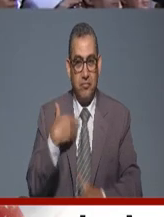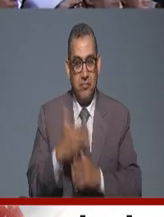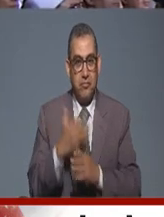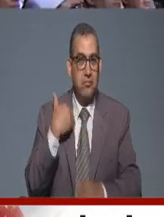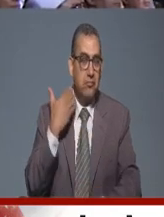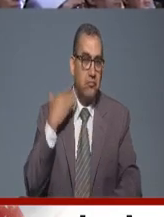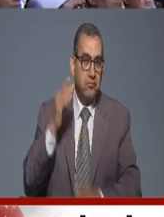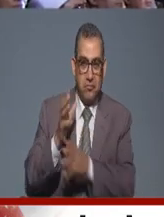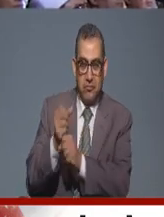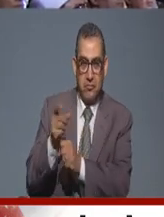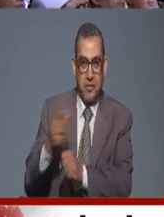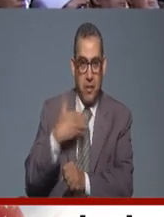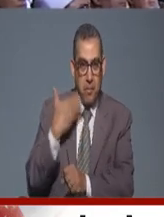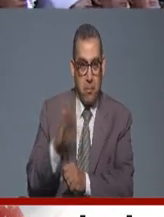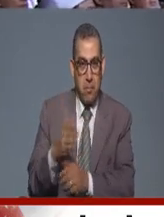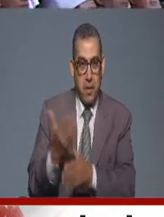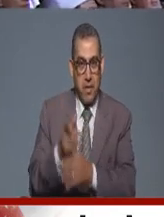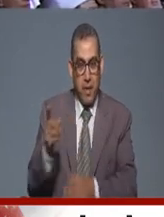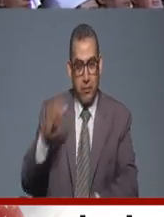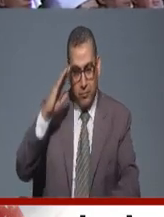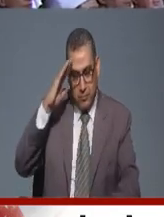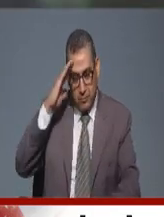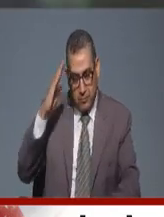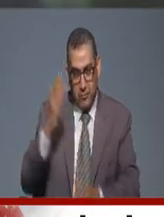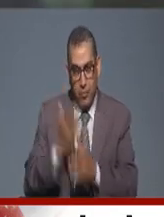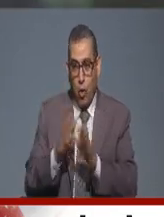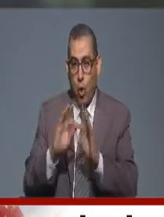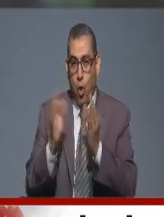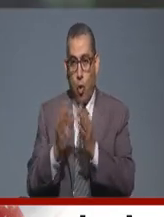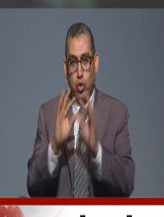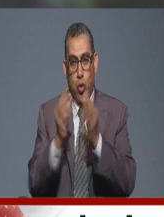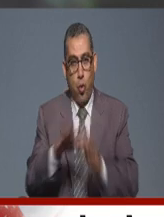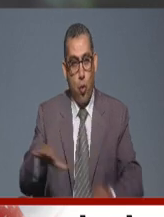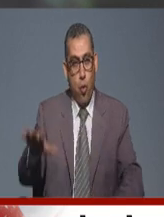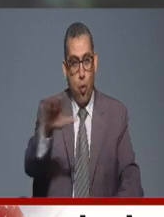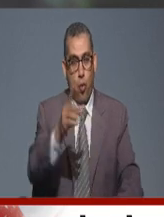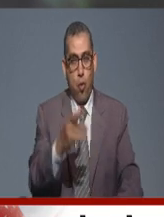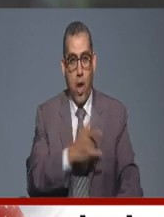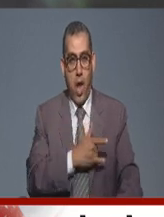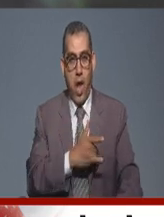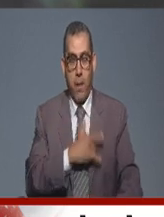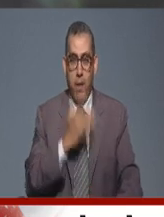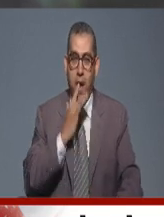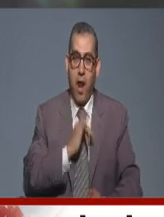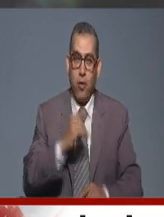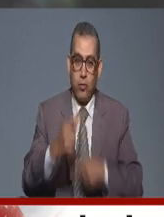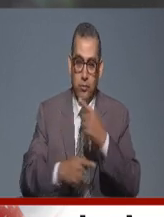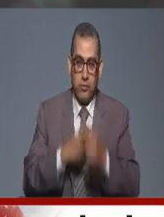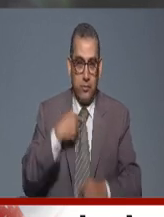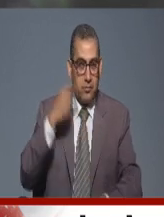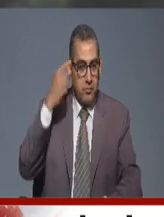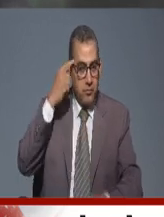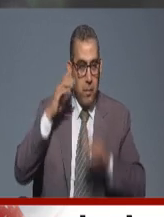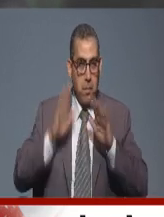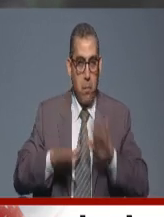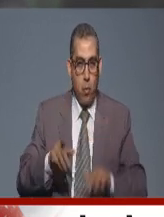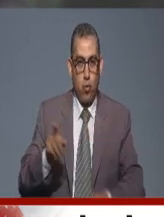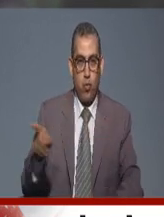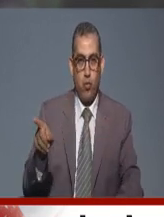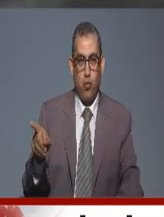بيهم بنحييه وبنقول لاهاليهم ان هم في قلوبنا دايما وعلى بالنا على